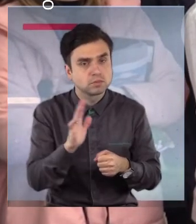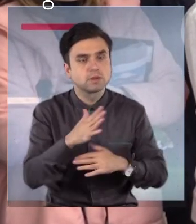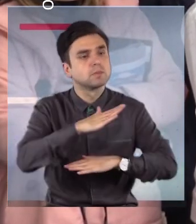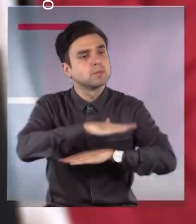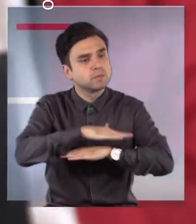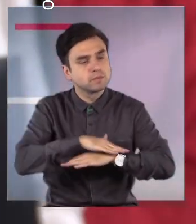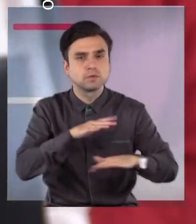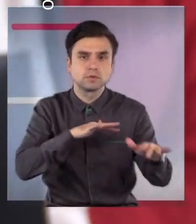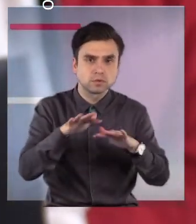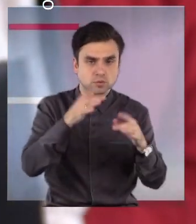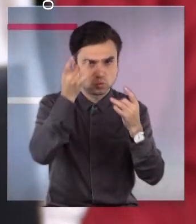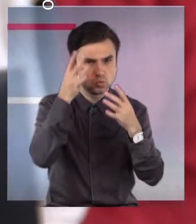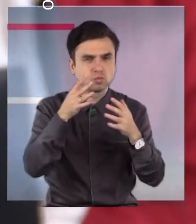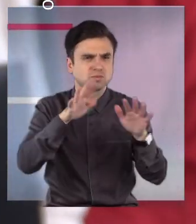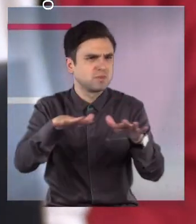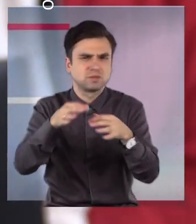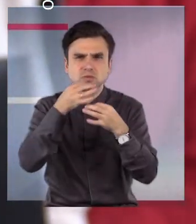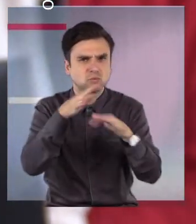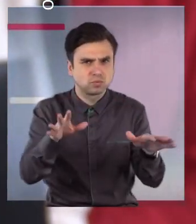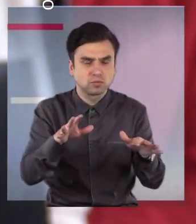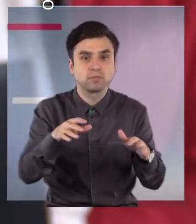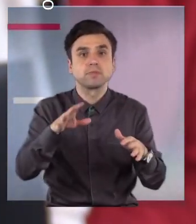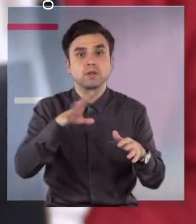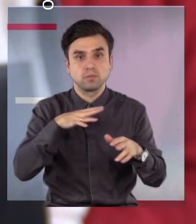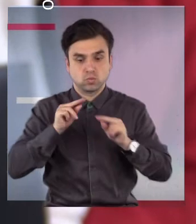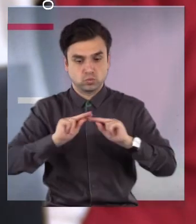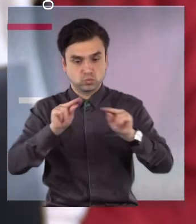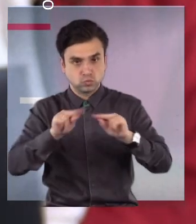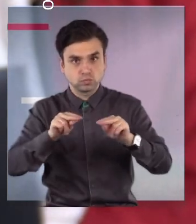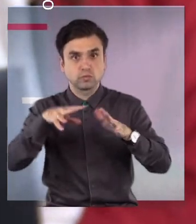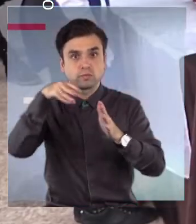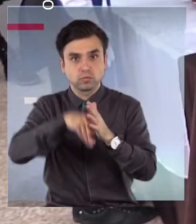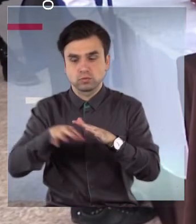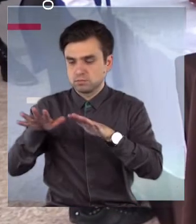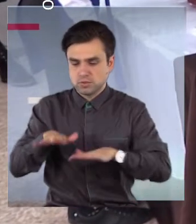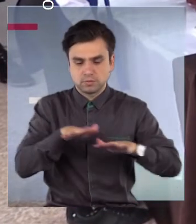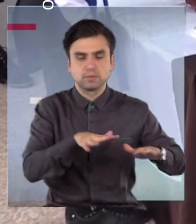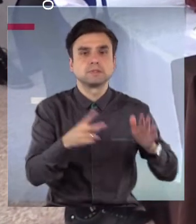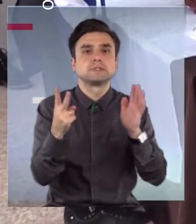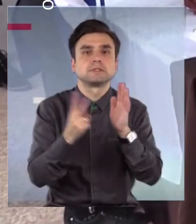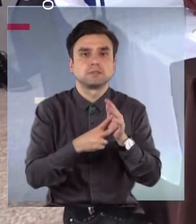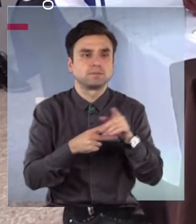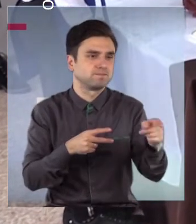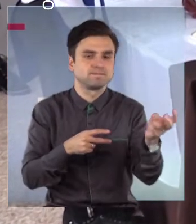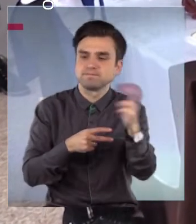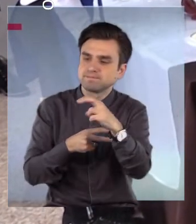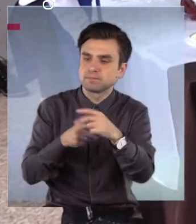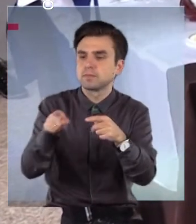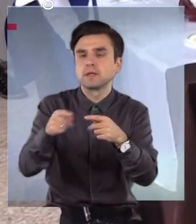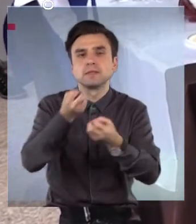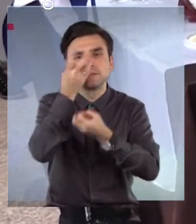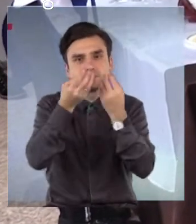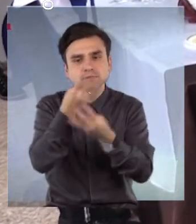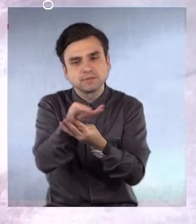7 різних локацій та взяти участь у майстер-класах із флористики, ресторанного етикету, гігієни під час